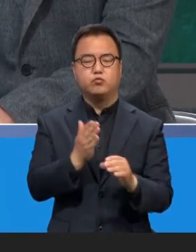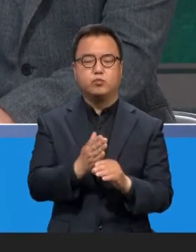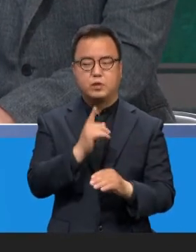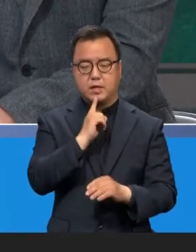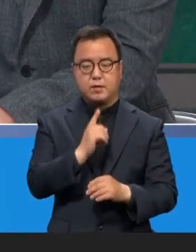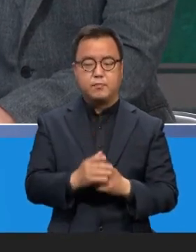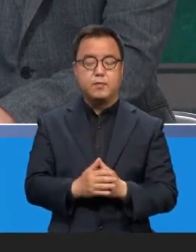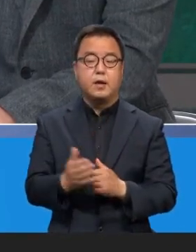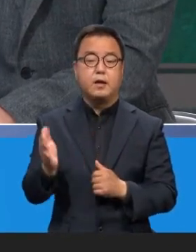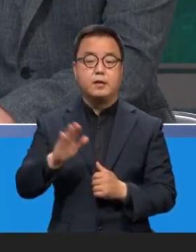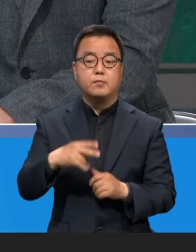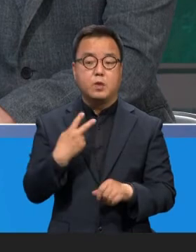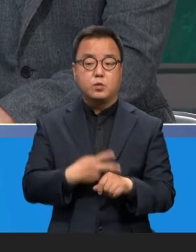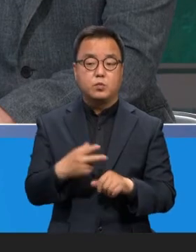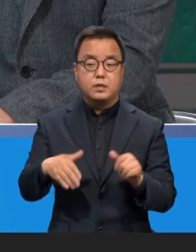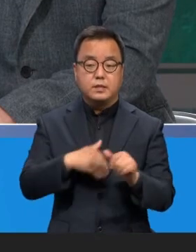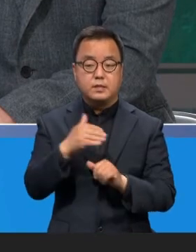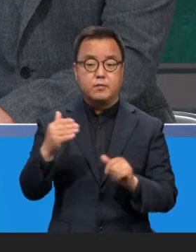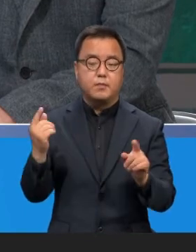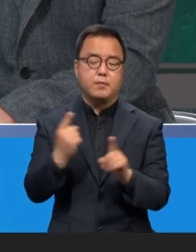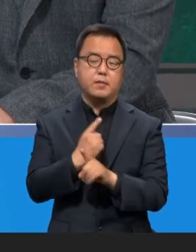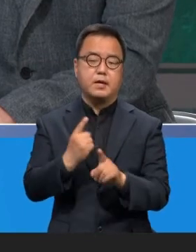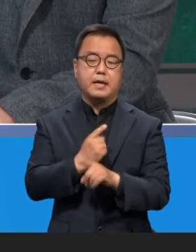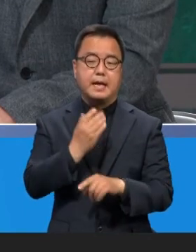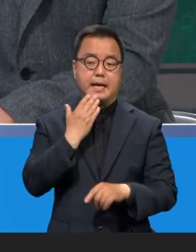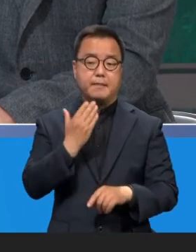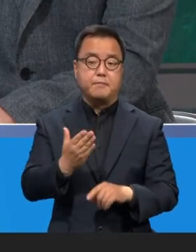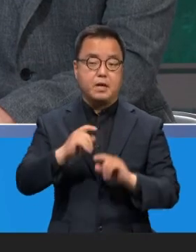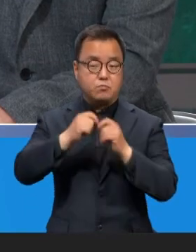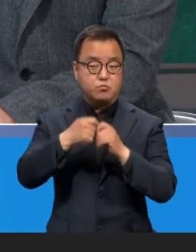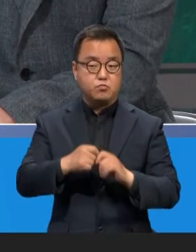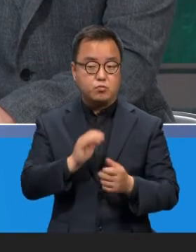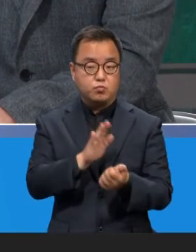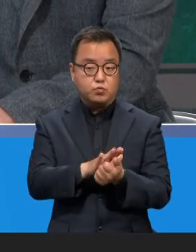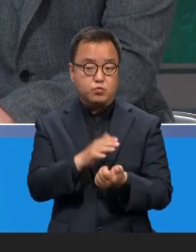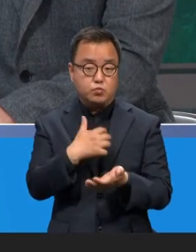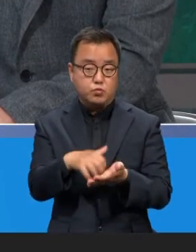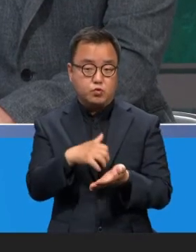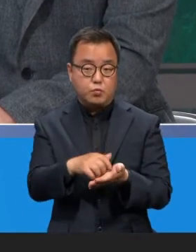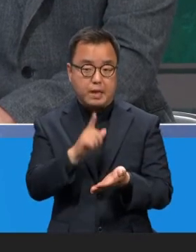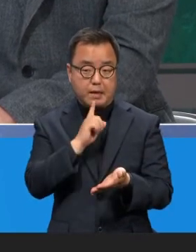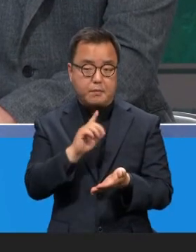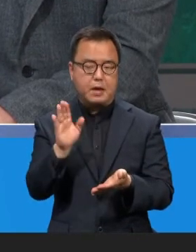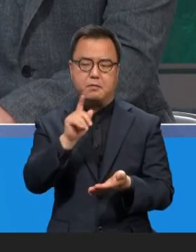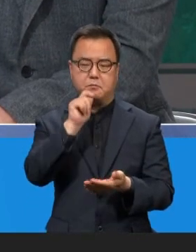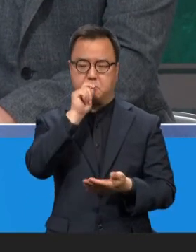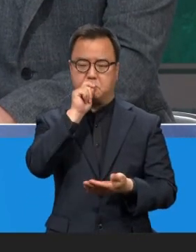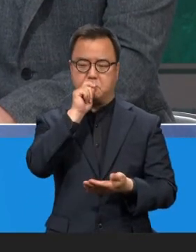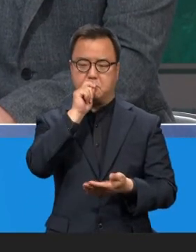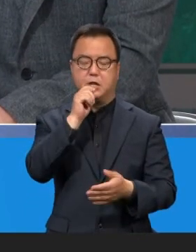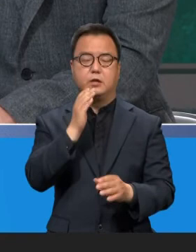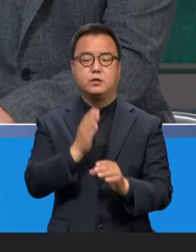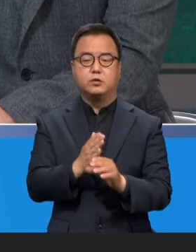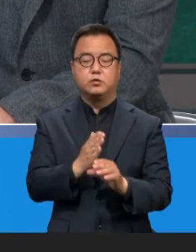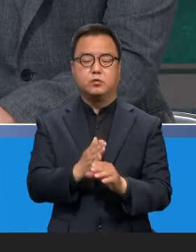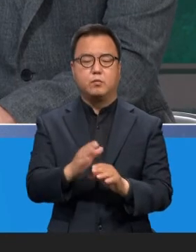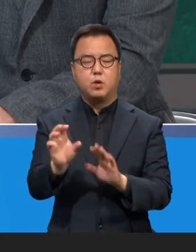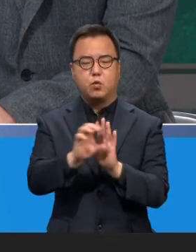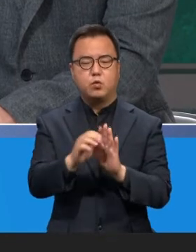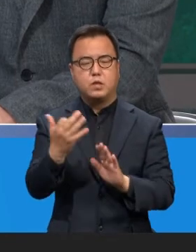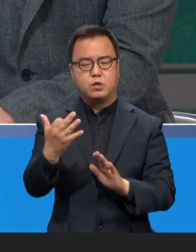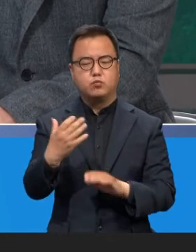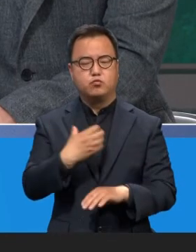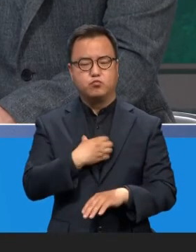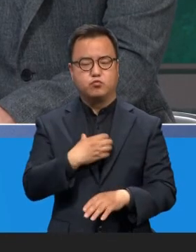하지만 교사들의 현실을 개선할 구체적인 지원 책이나 규모에 대해서는 침묵하고 있는 상황인데요 코로나 위험이 여전한 상황에서